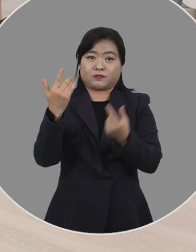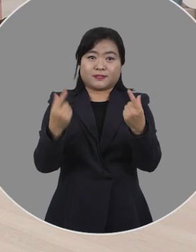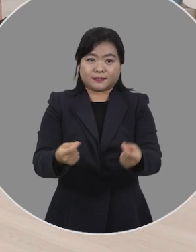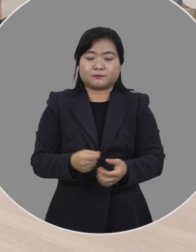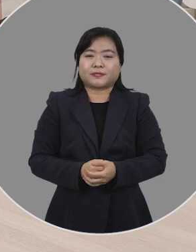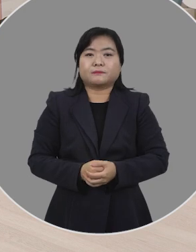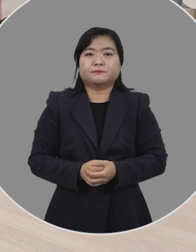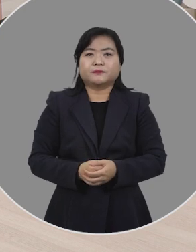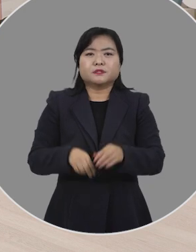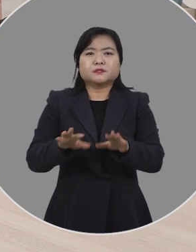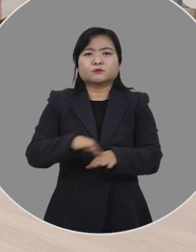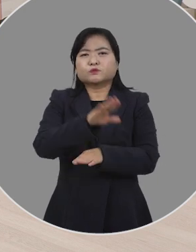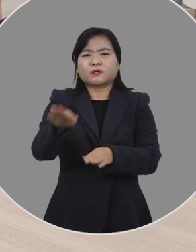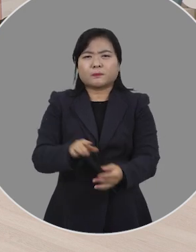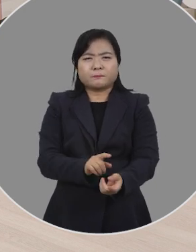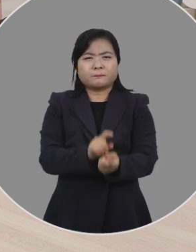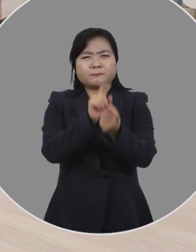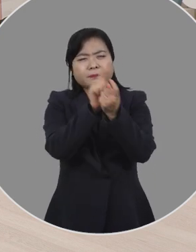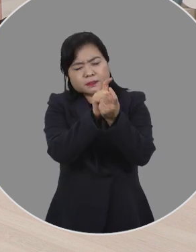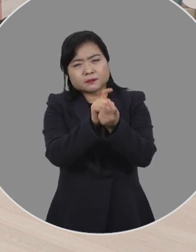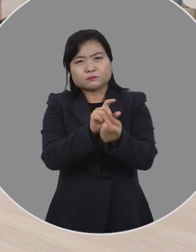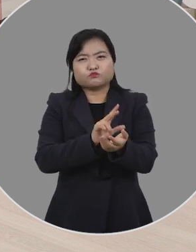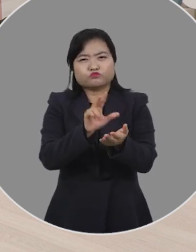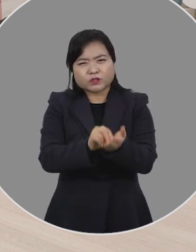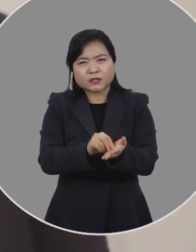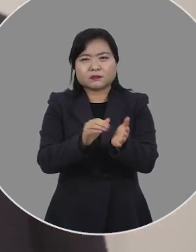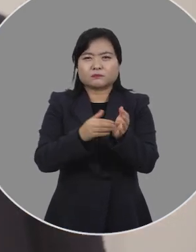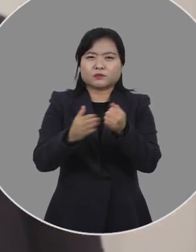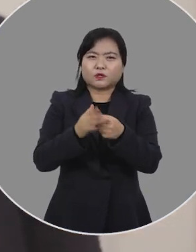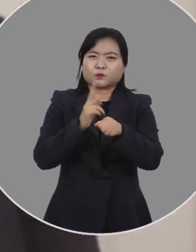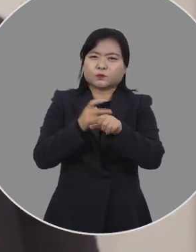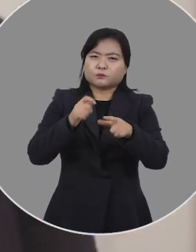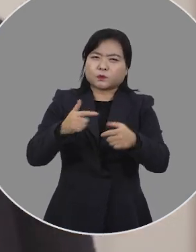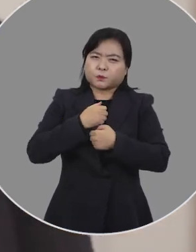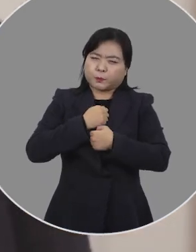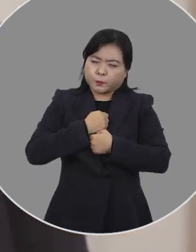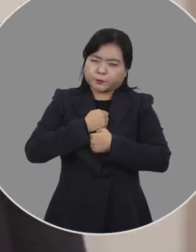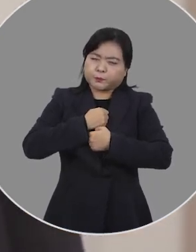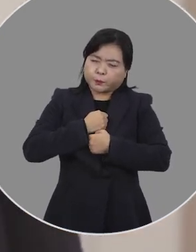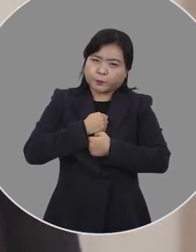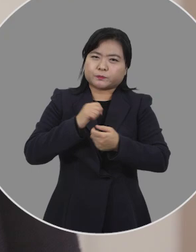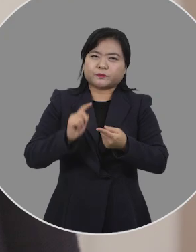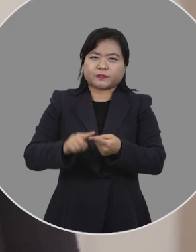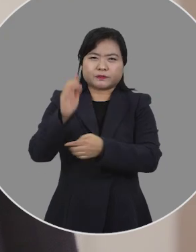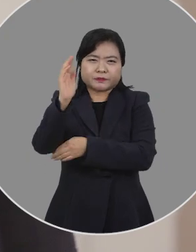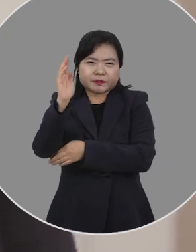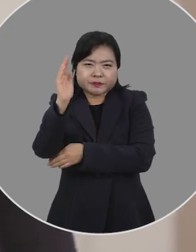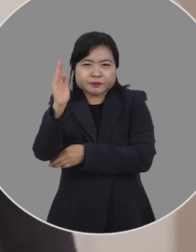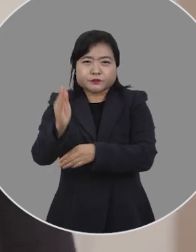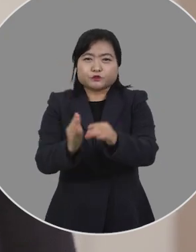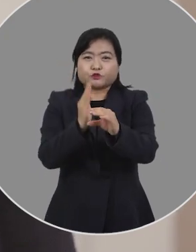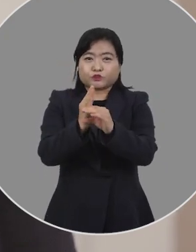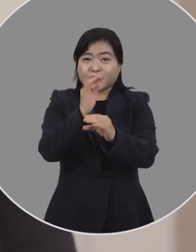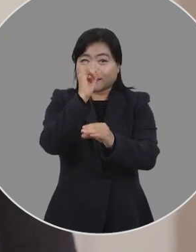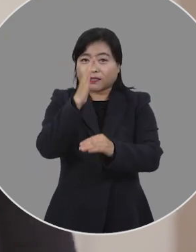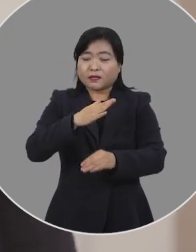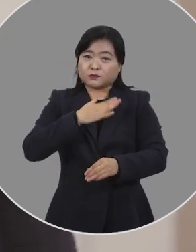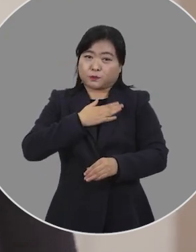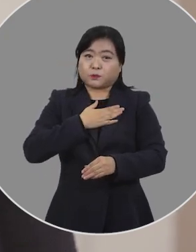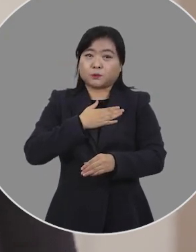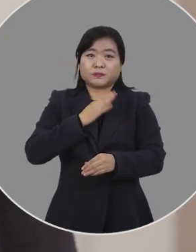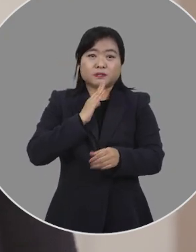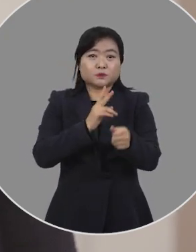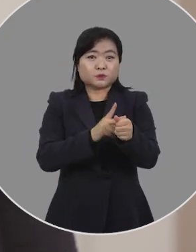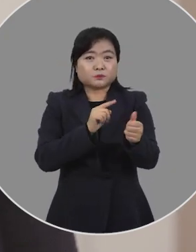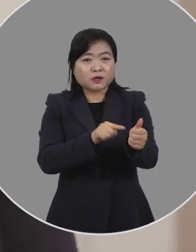같습니다. 지금 우리가 맞닥뜨리고 있는 문제이기 때문에 교수님들께서도 굉장히 조심스럽게 이제 의견을 이게 피력을 해주고 계신데, 저도 사실은